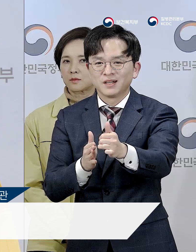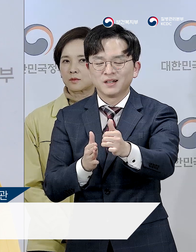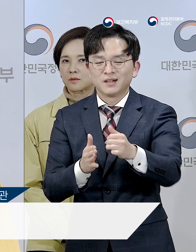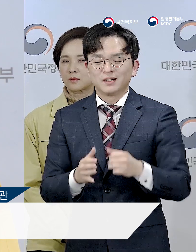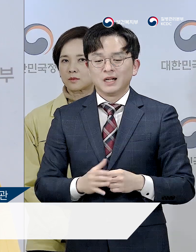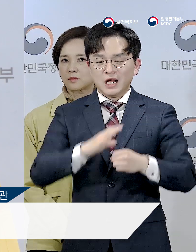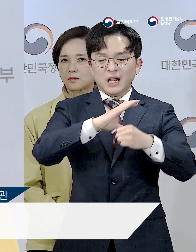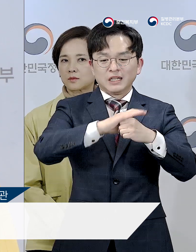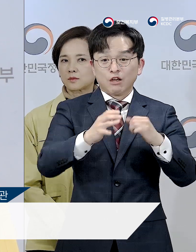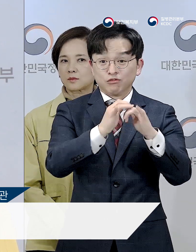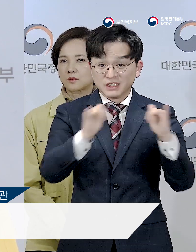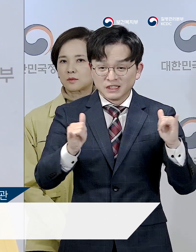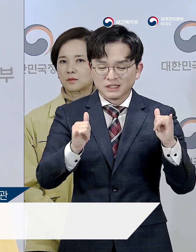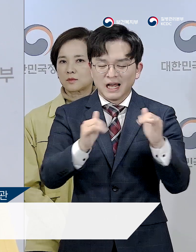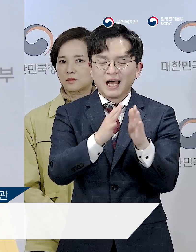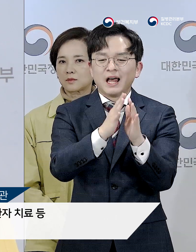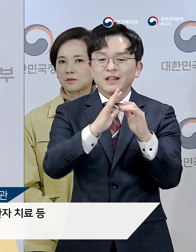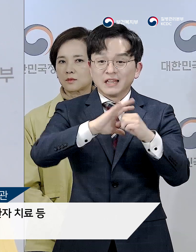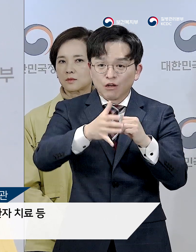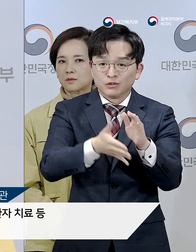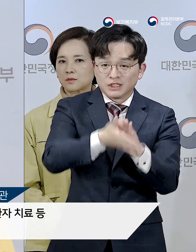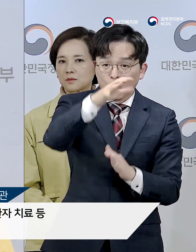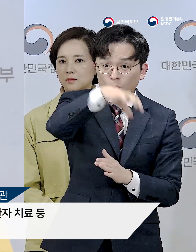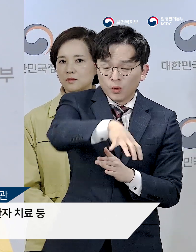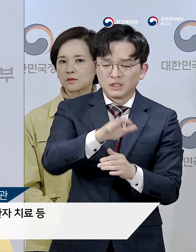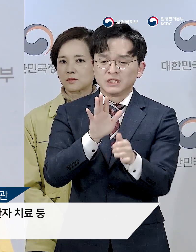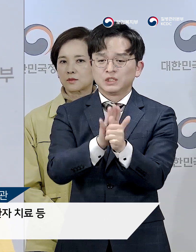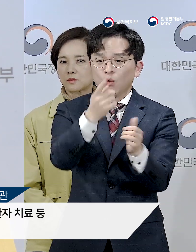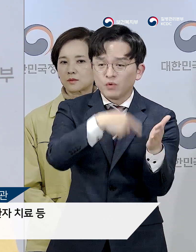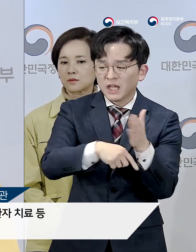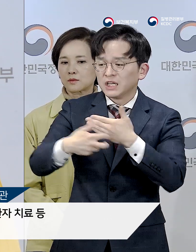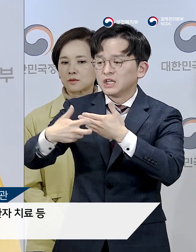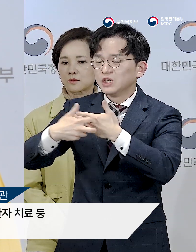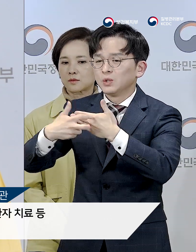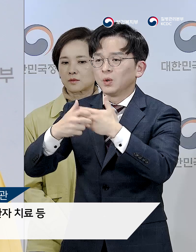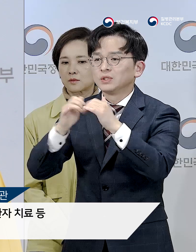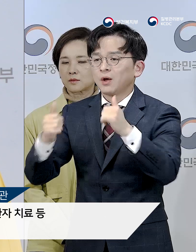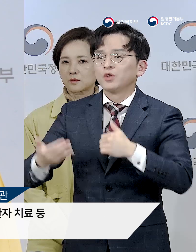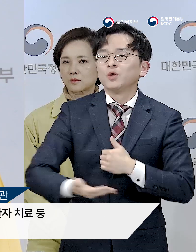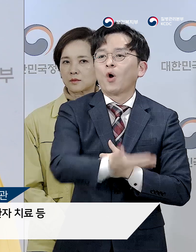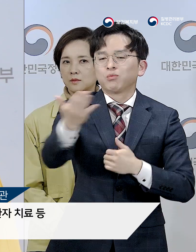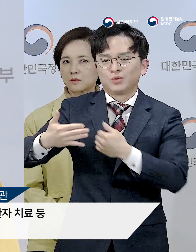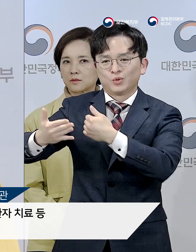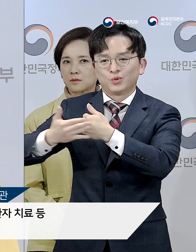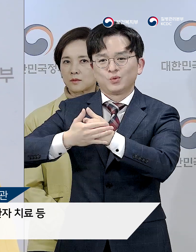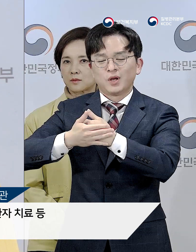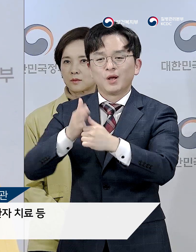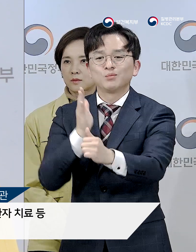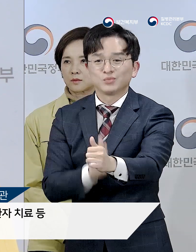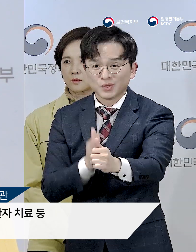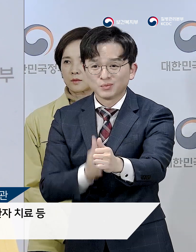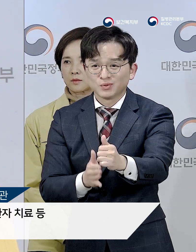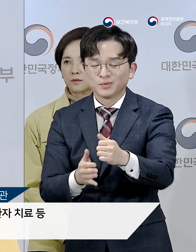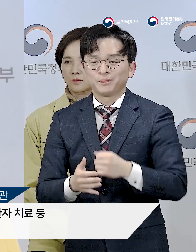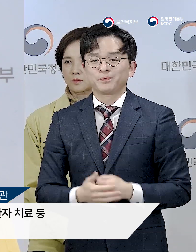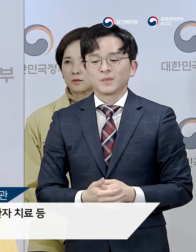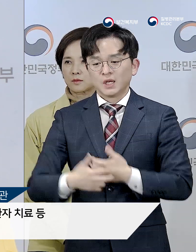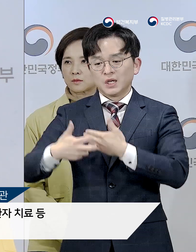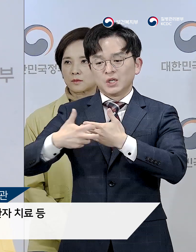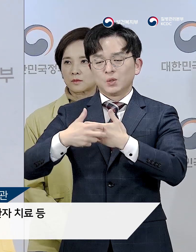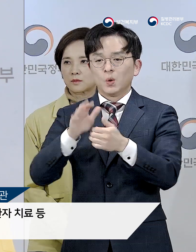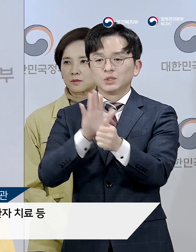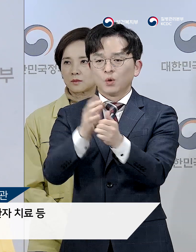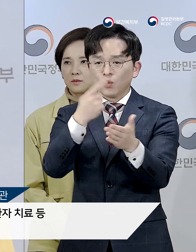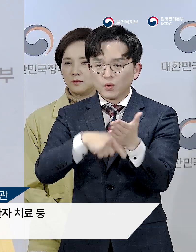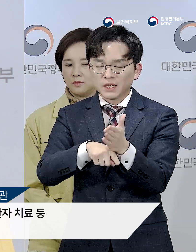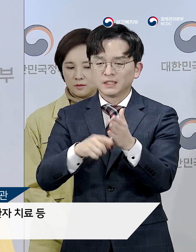손길을 내밀어 주십시오. 검체 채취 등의 진단검사, 경증 환자 전담병원의 환자 치료 등